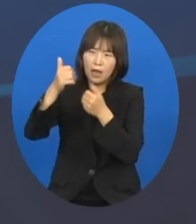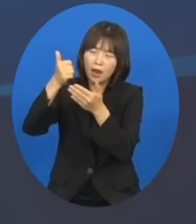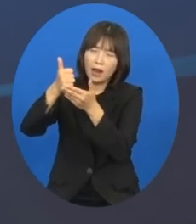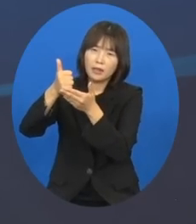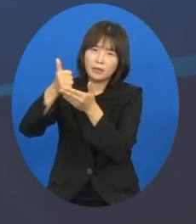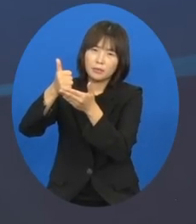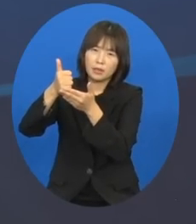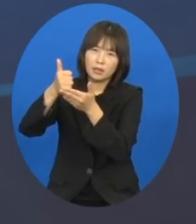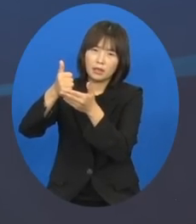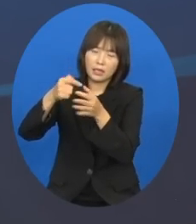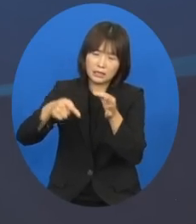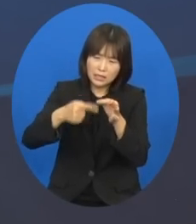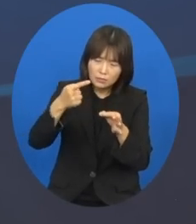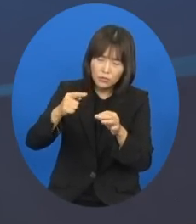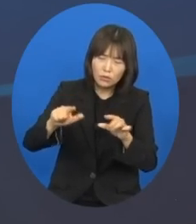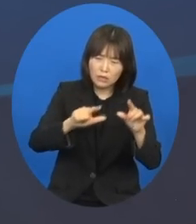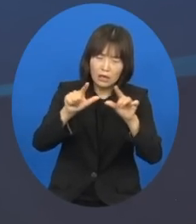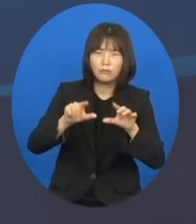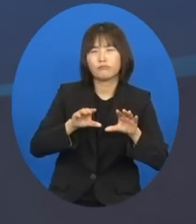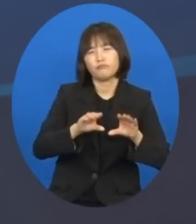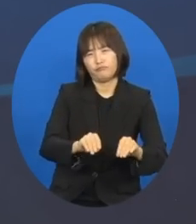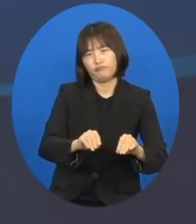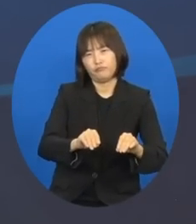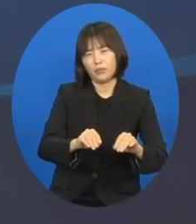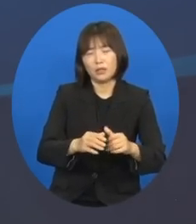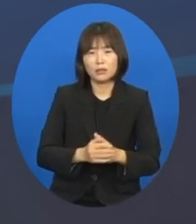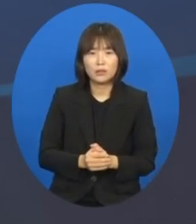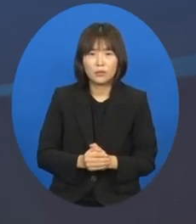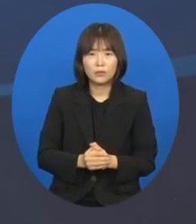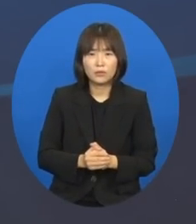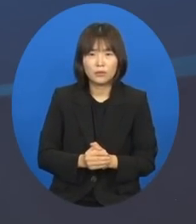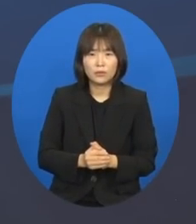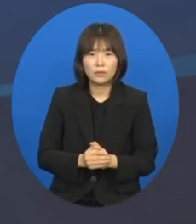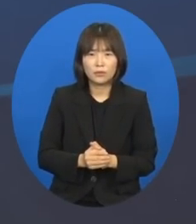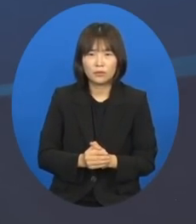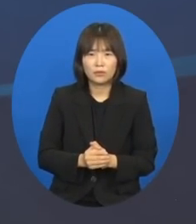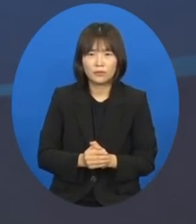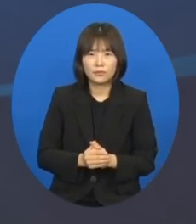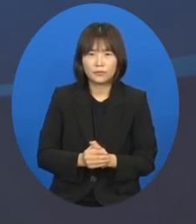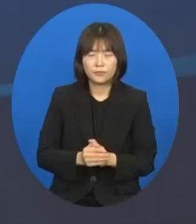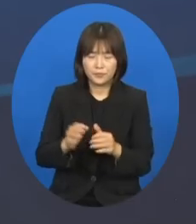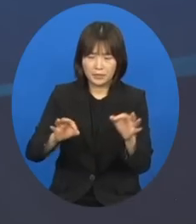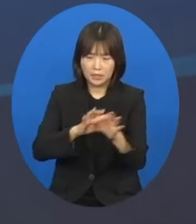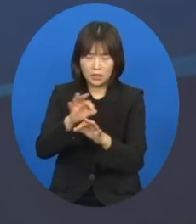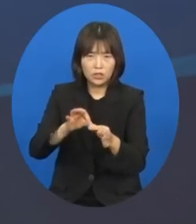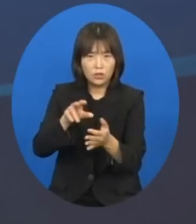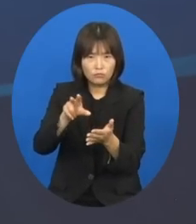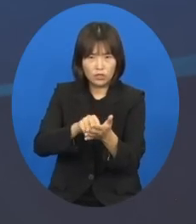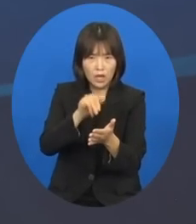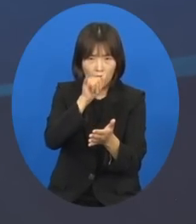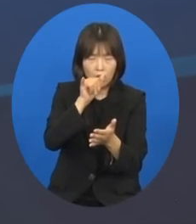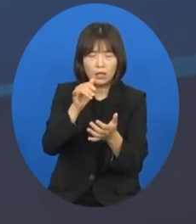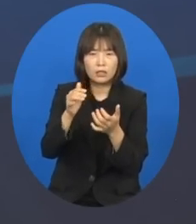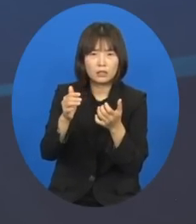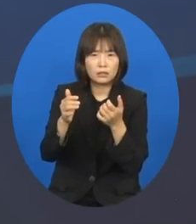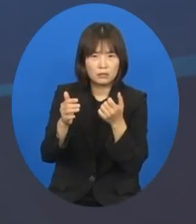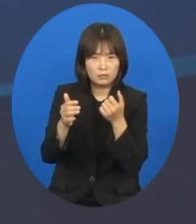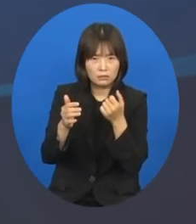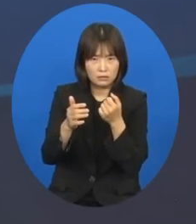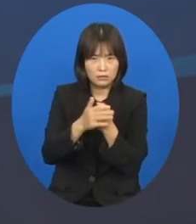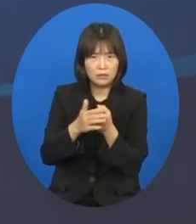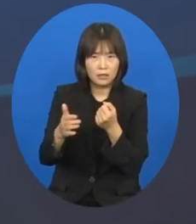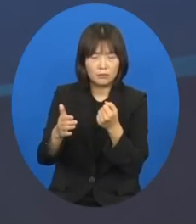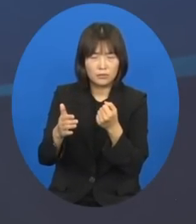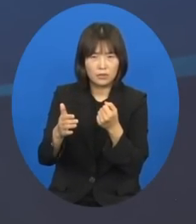하나님 앞에 재정적인 문제가 있어서 재정적인 문제가 찾아온 것은 당연하다고